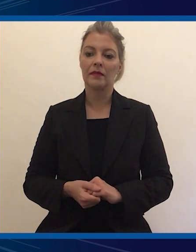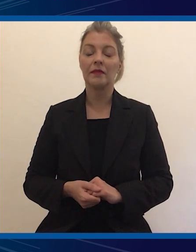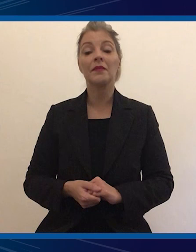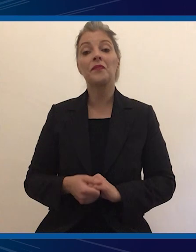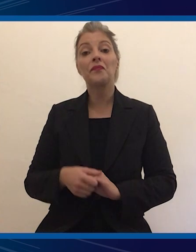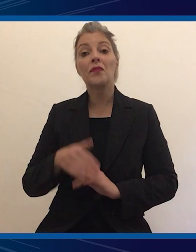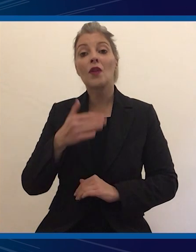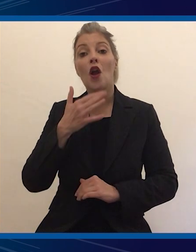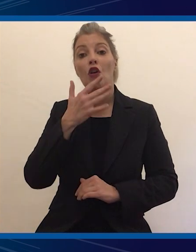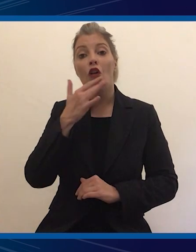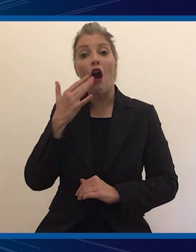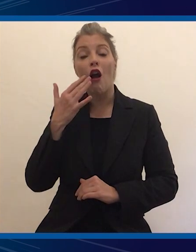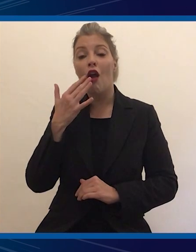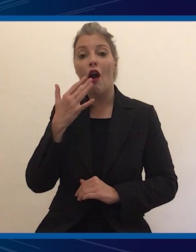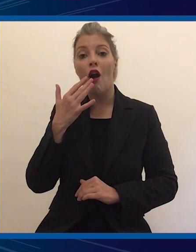del colorante acrilico.